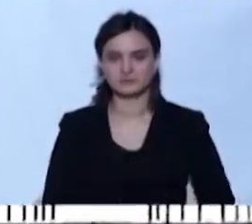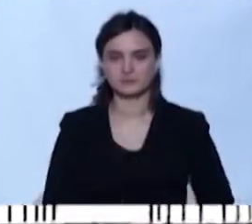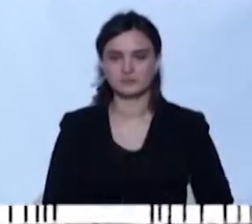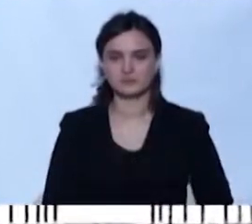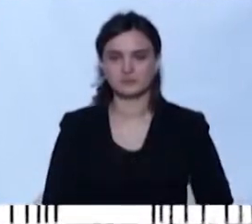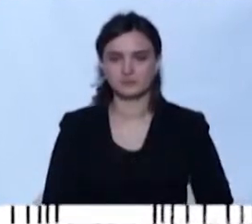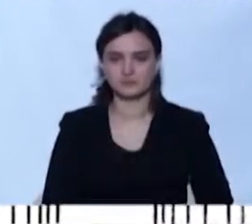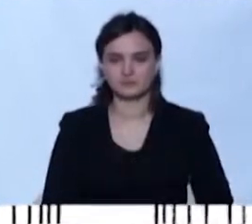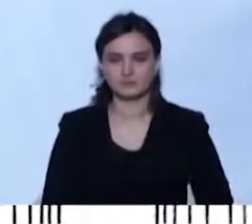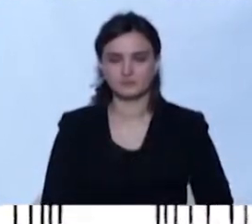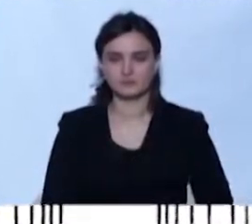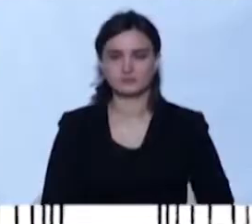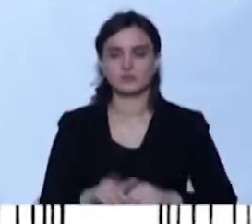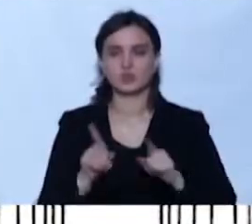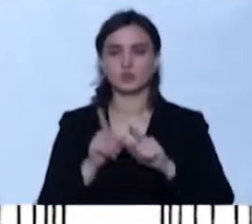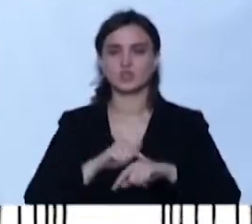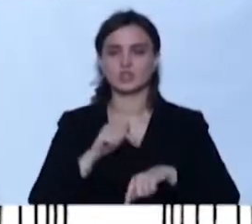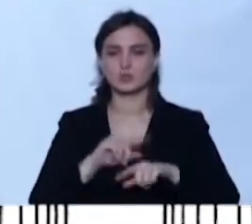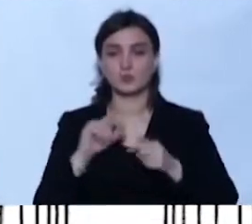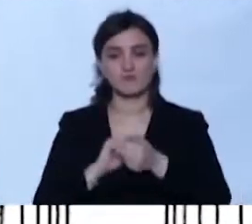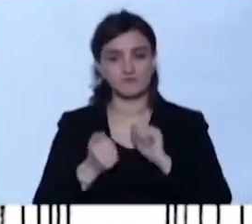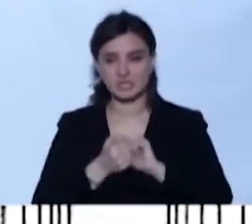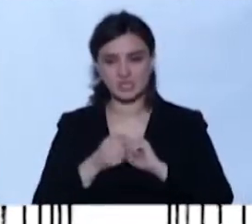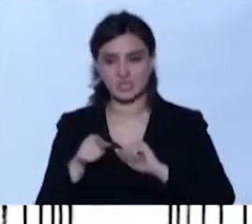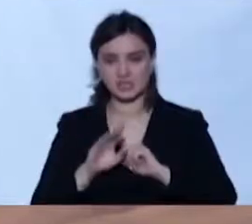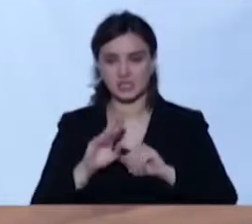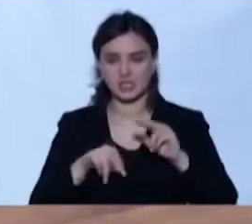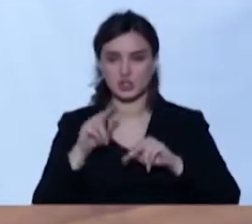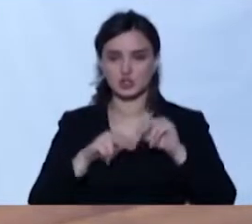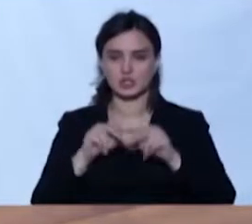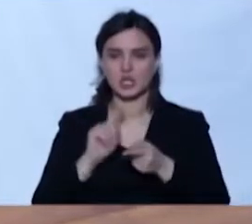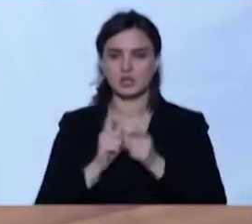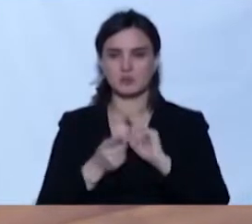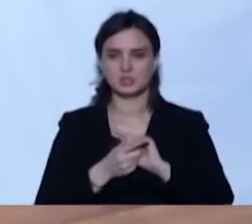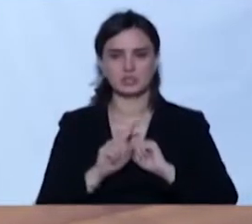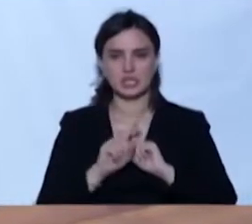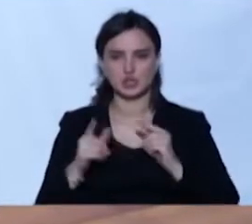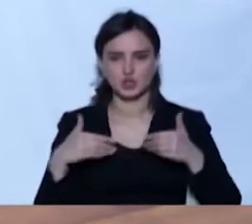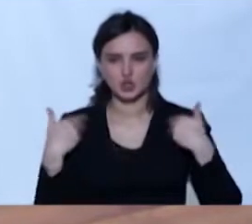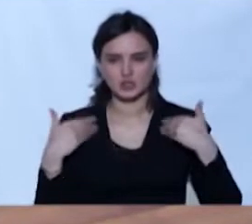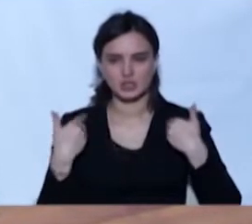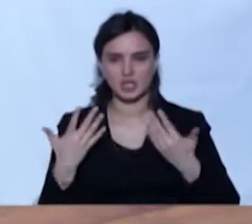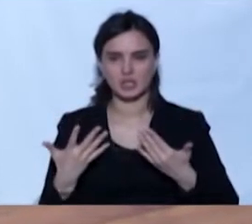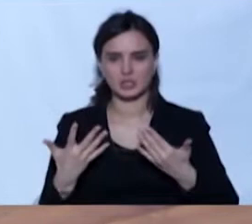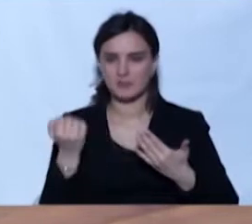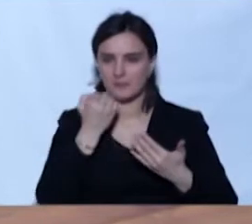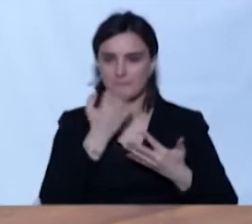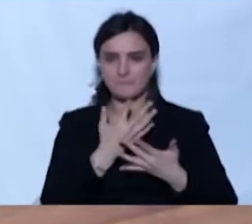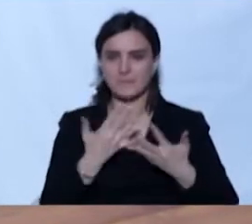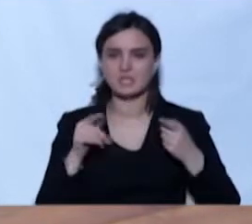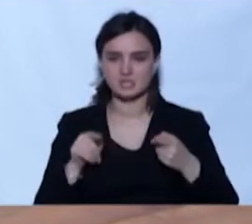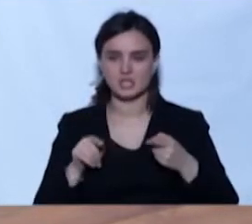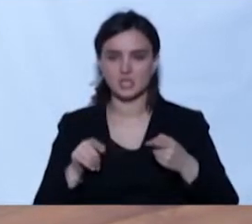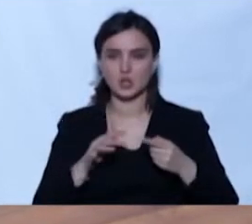ისეთი შეგრძნებაა, რომ ქვისგან კი არ არის ეს სვეტები ნაშენი, აღარამედ რაღაცა ცოცხალი მასალისაგან, რომელიც როგორც